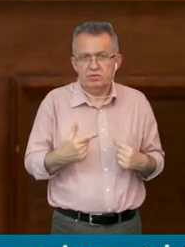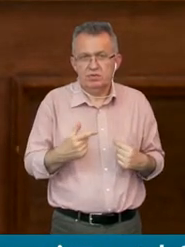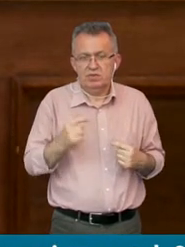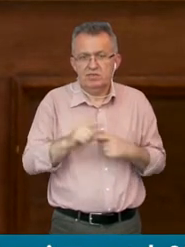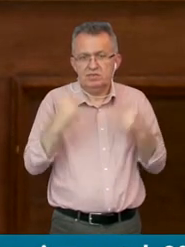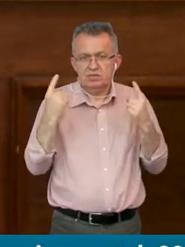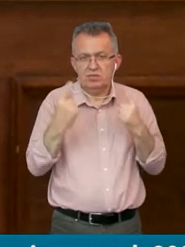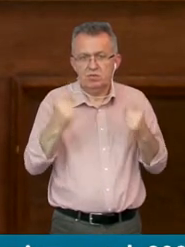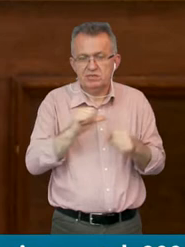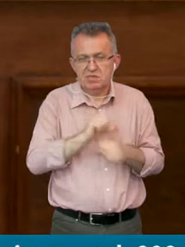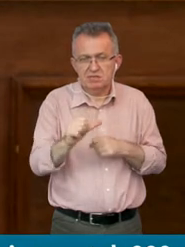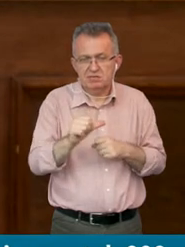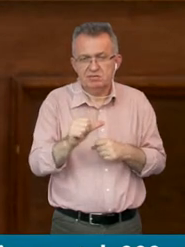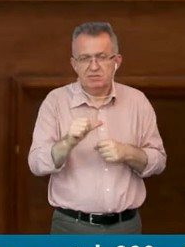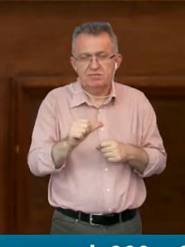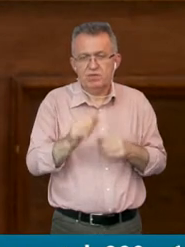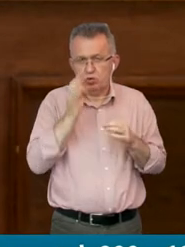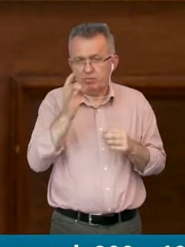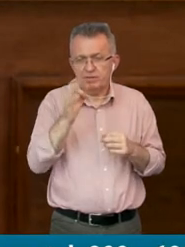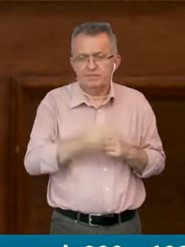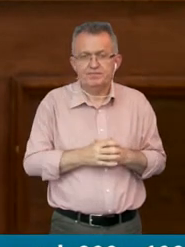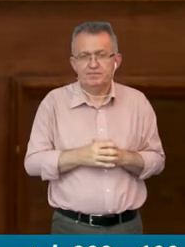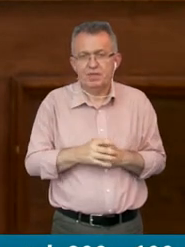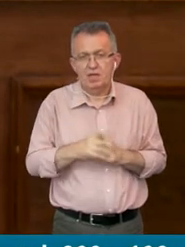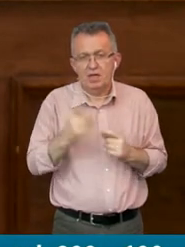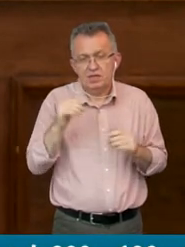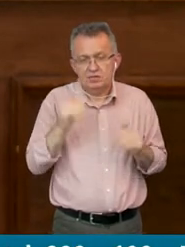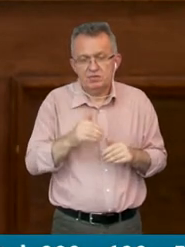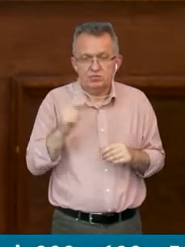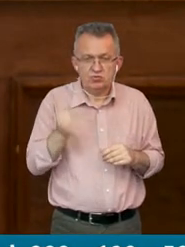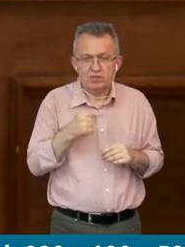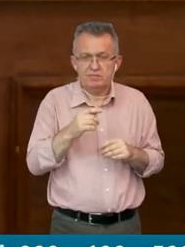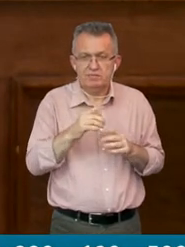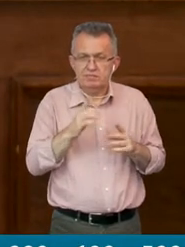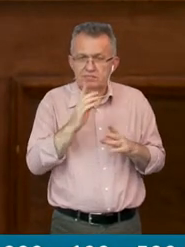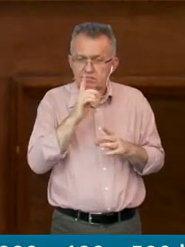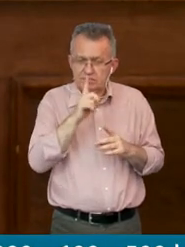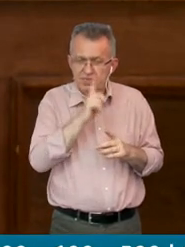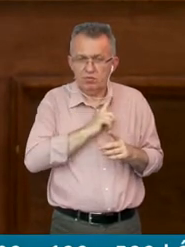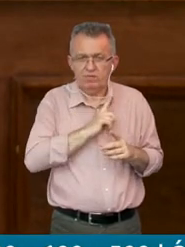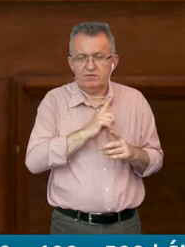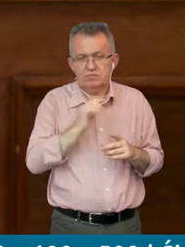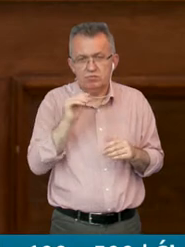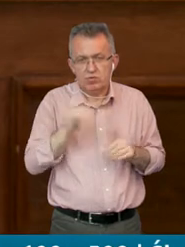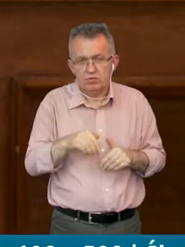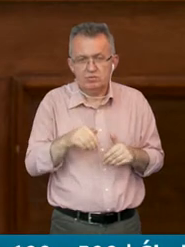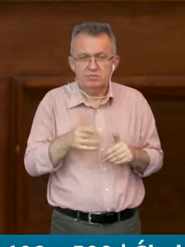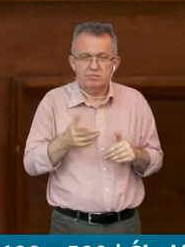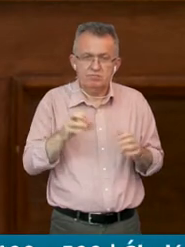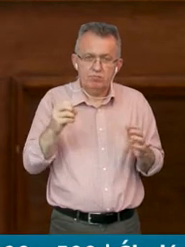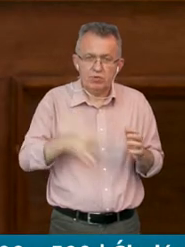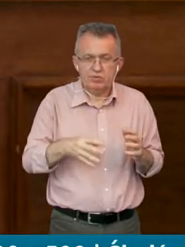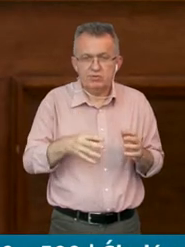sytuacja jest bardzo, bardzo dobra. Natomiast oczywiście trzeba dmuchać na zimne, bo to się może